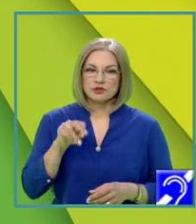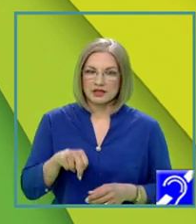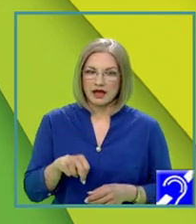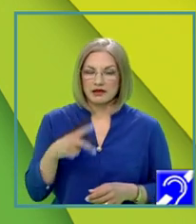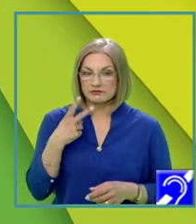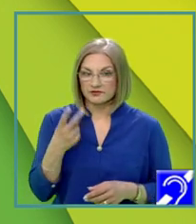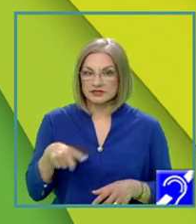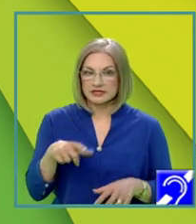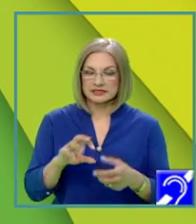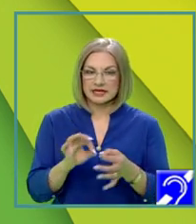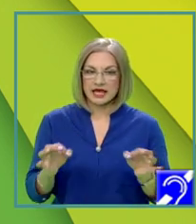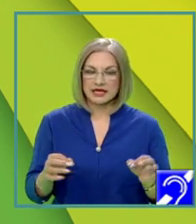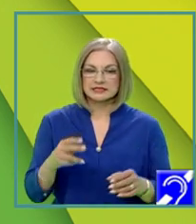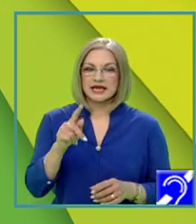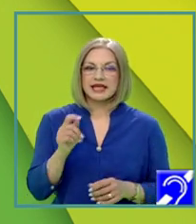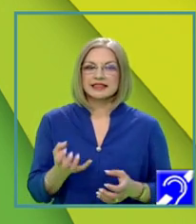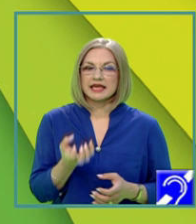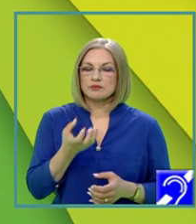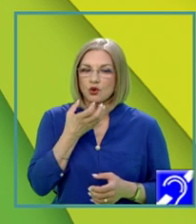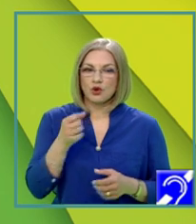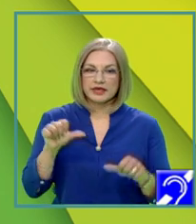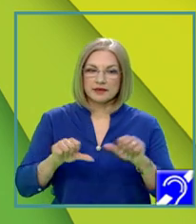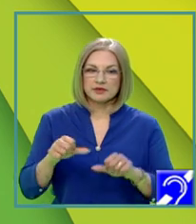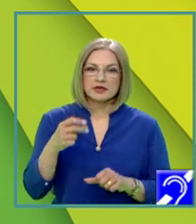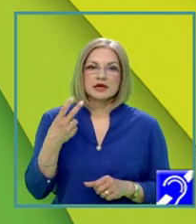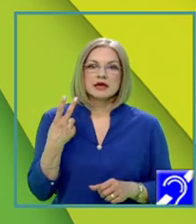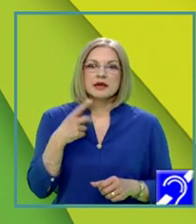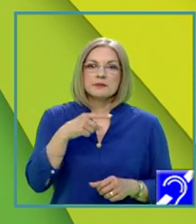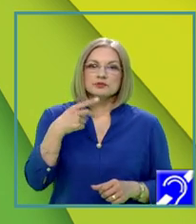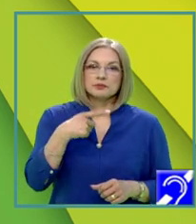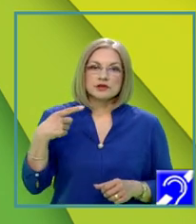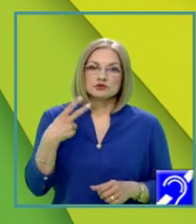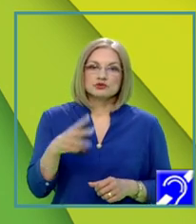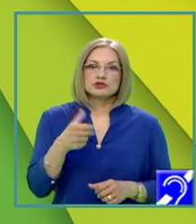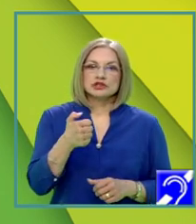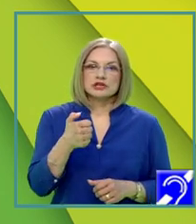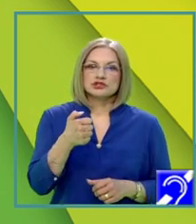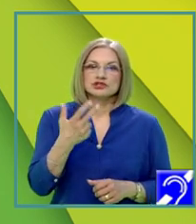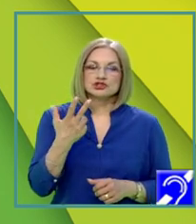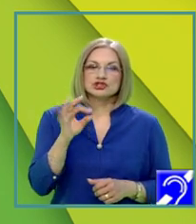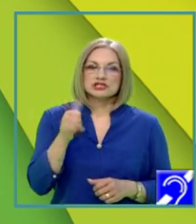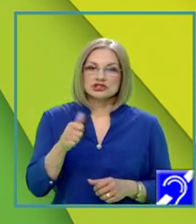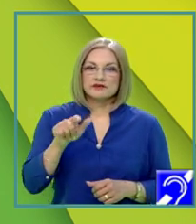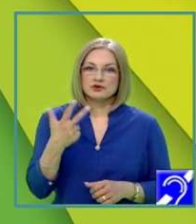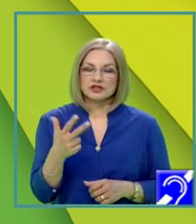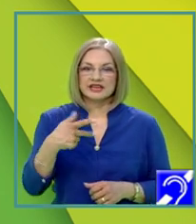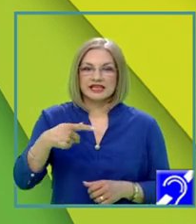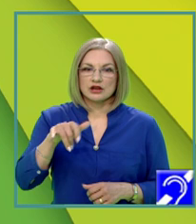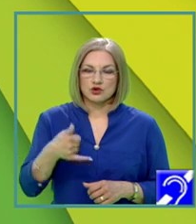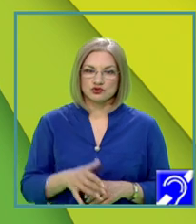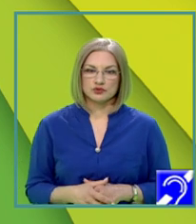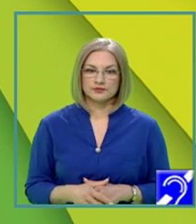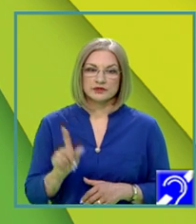termochimica și are valoarea în minus 2656 virgulă 3 kg le și nu trebuie să uităm faptul că